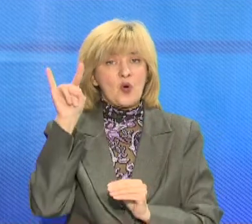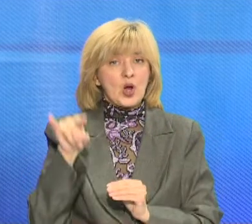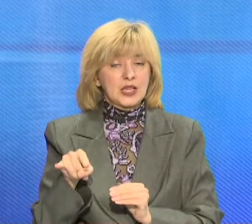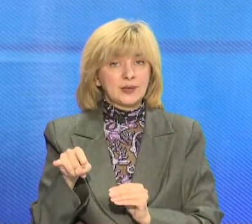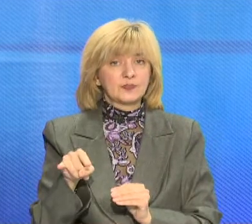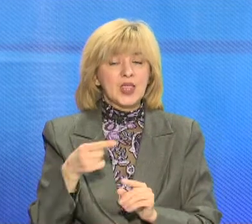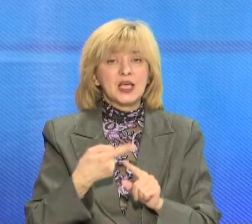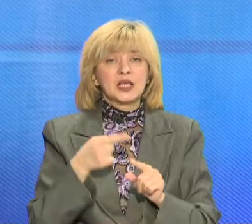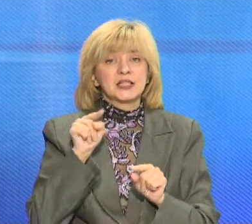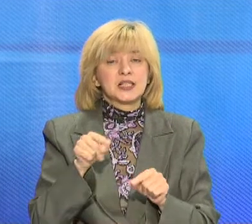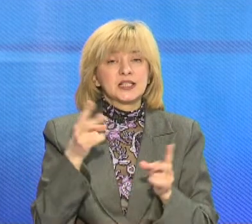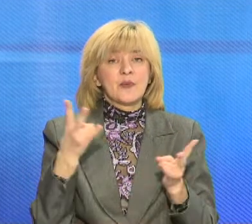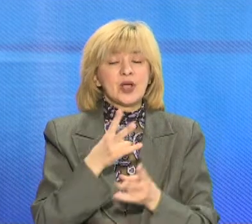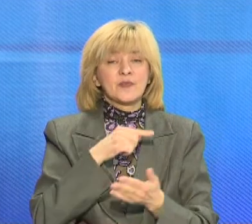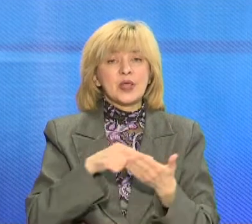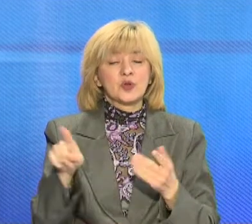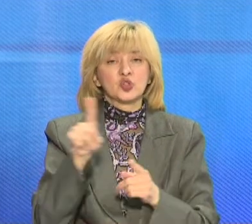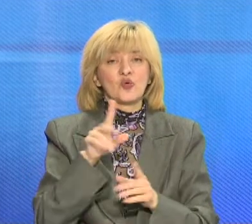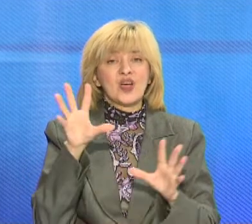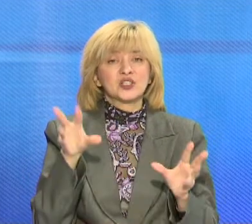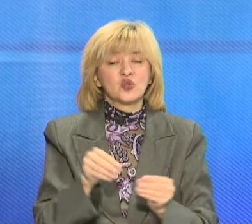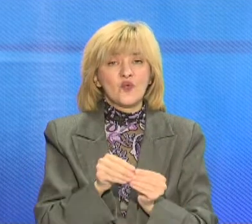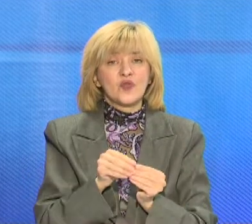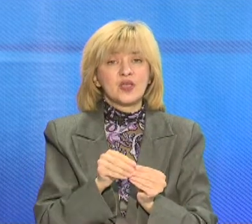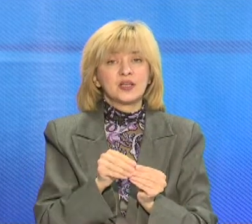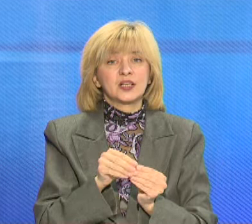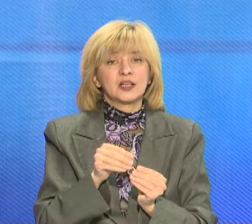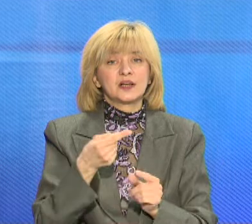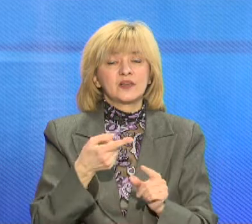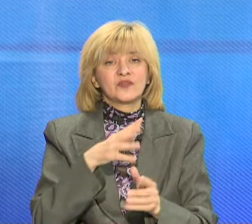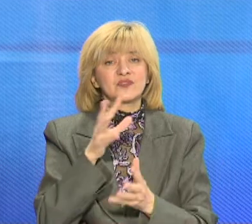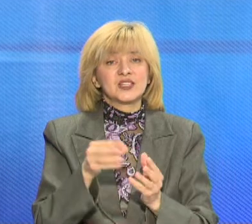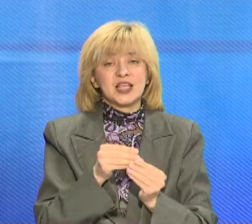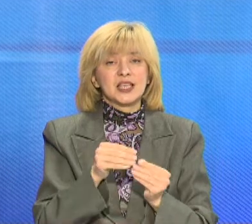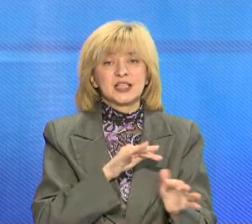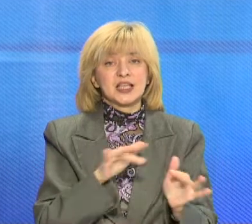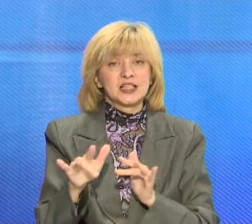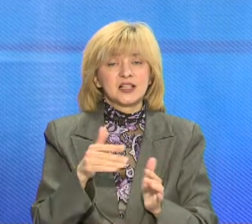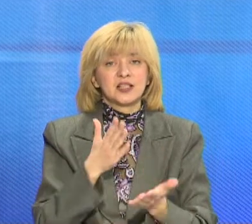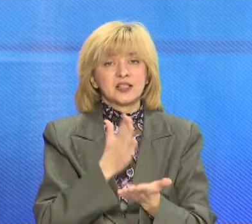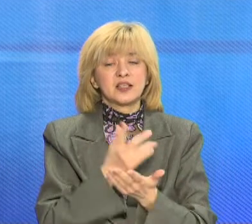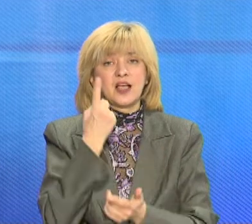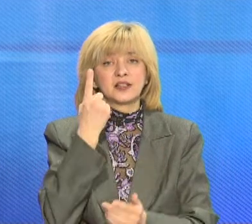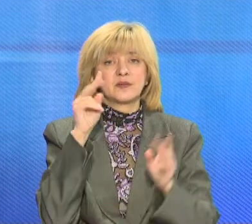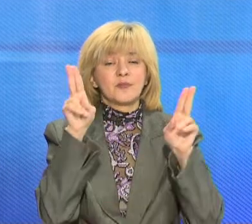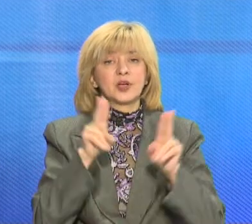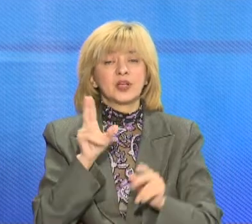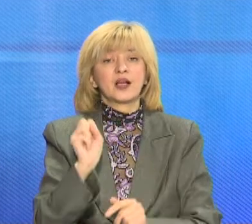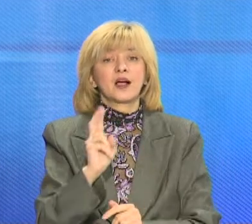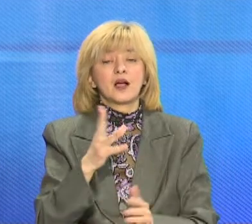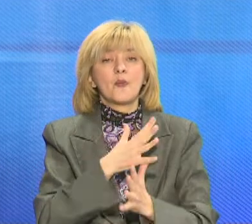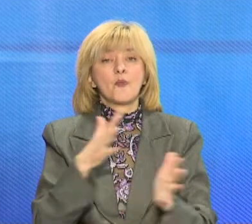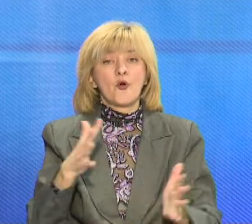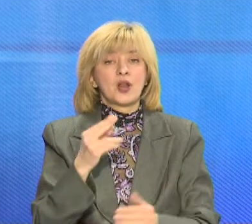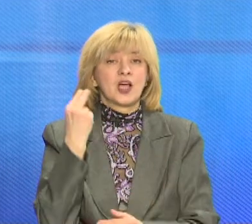необходимо отметить, что вот в основе всей этой деятельности заложен один принцип – как более качественно, более оперативно